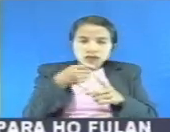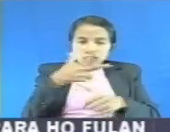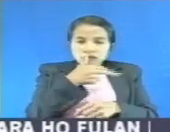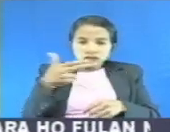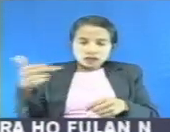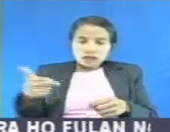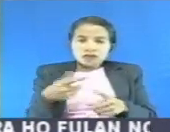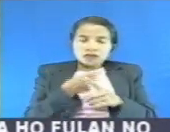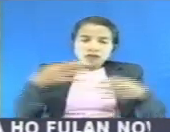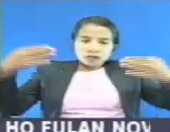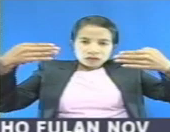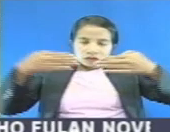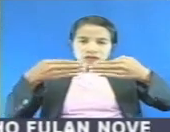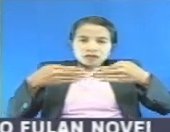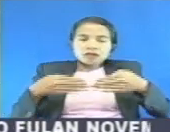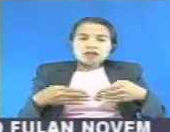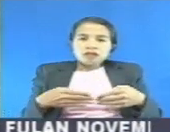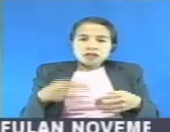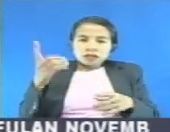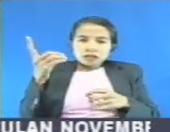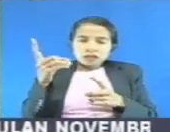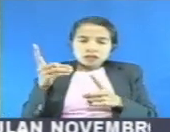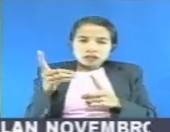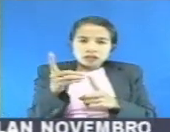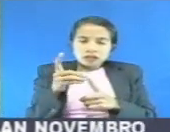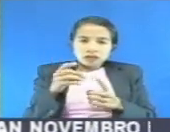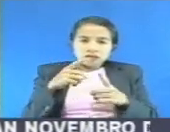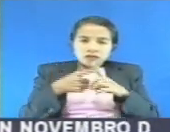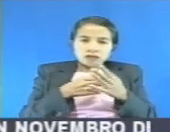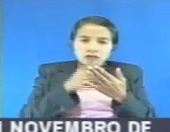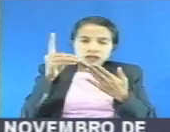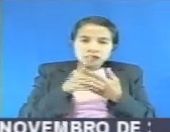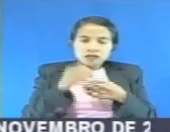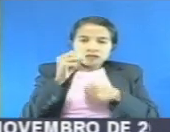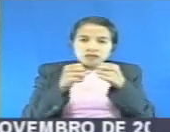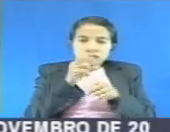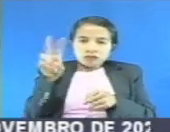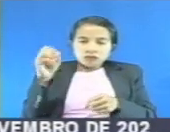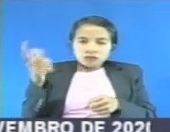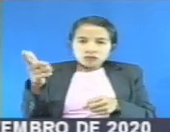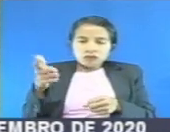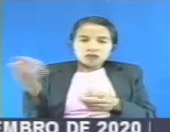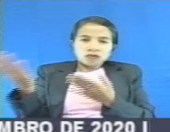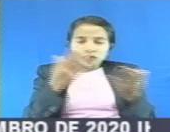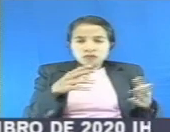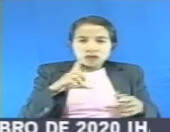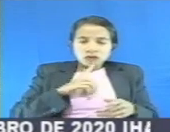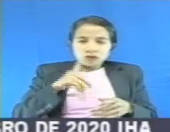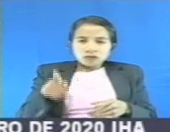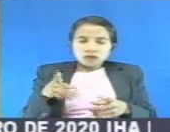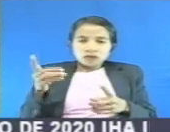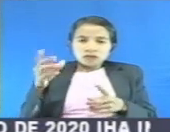Indonesia di husi fronteira motaing iha lorong rua fulan dezembro rihundro arua nulu no loriba Los Palus lorong